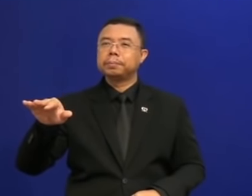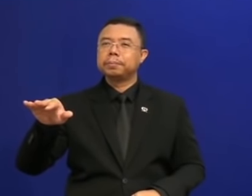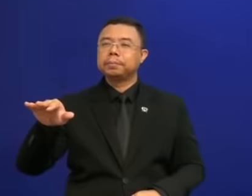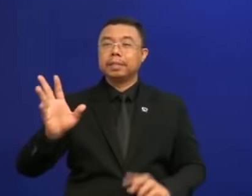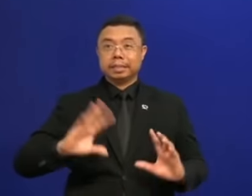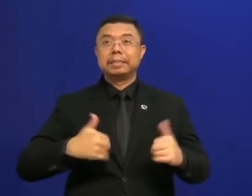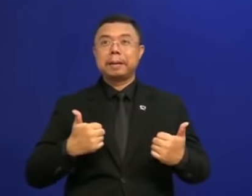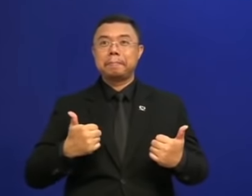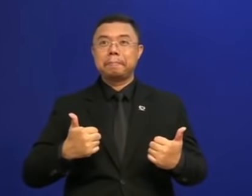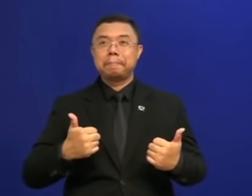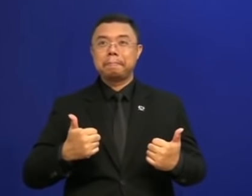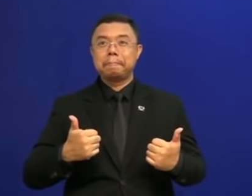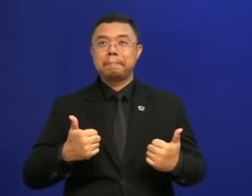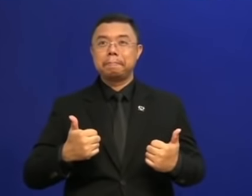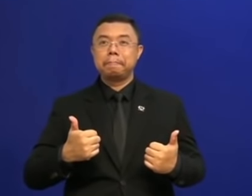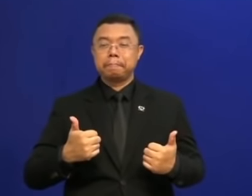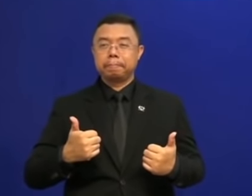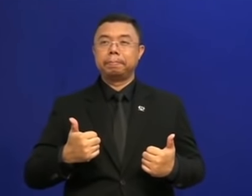Siap nih.